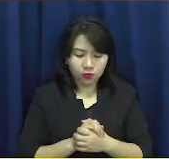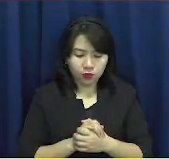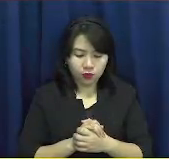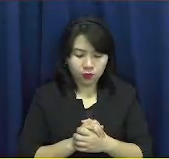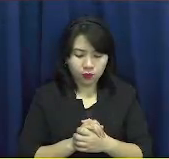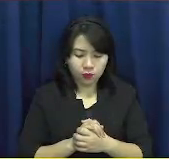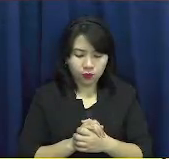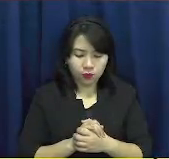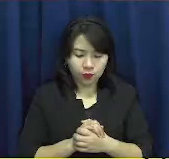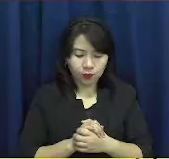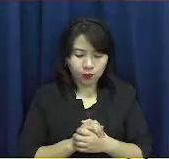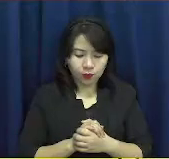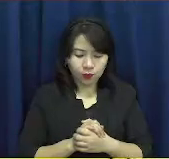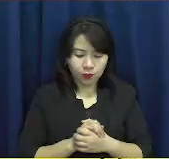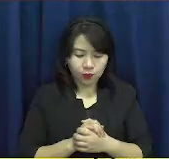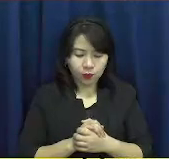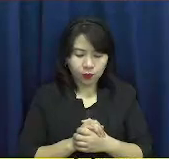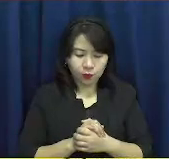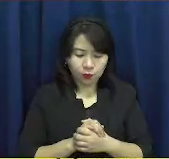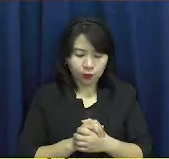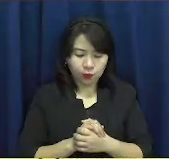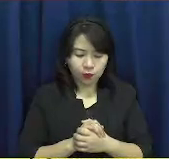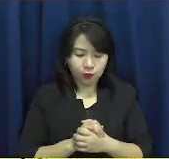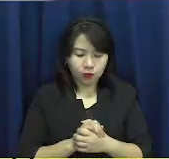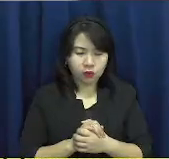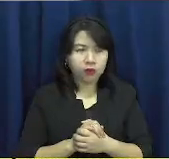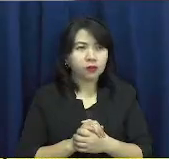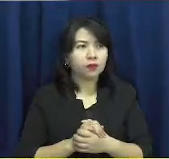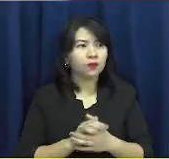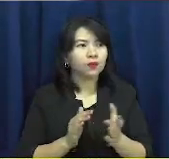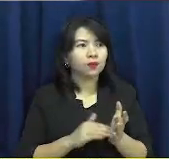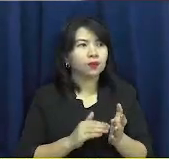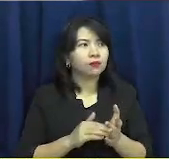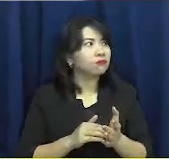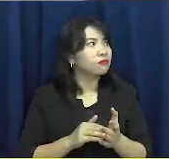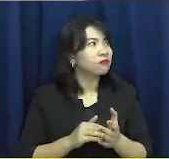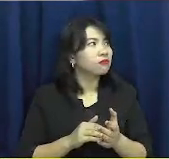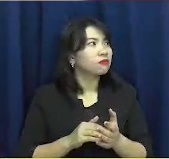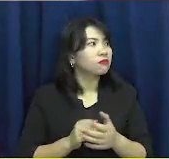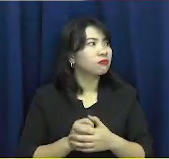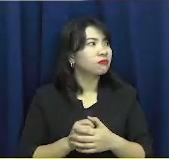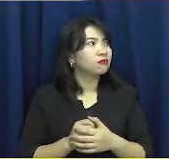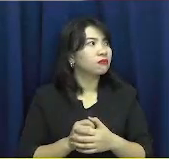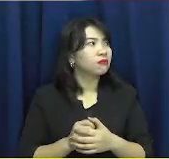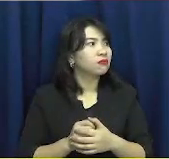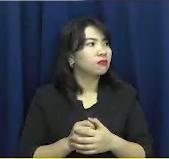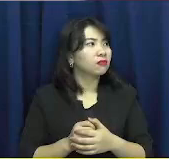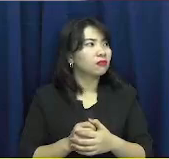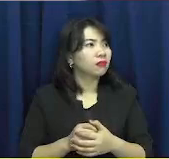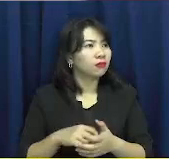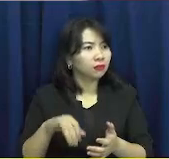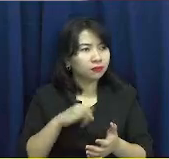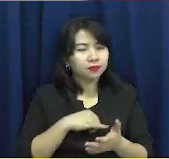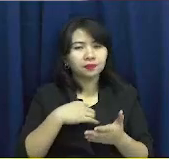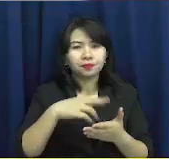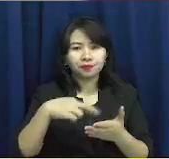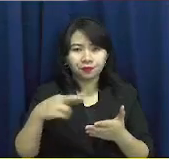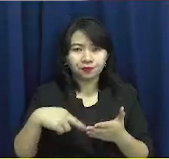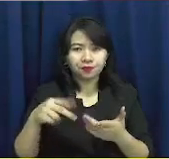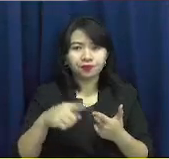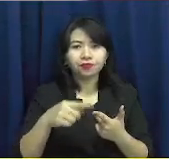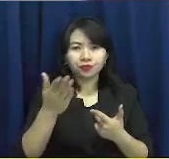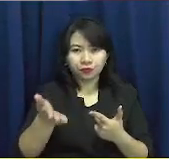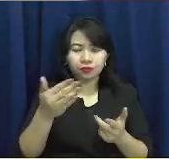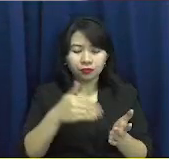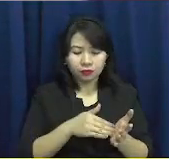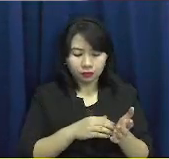this, sa pagtatamalapit na po tayo magtapos. You see, alam niyo po, mga kapatid, sabi nga dito, babasahin ko po dito. Alam niyo po,